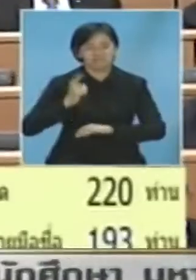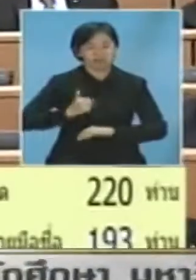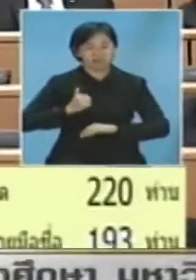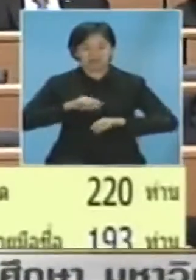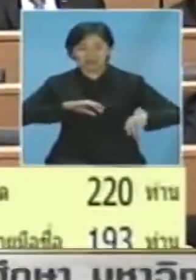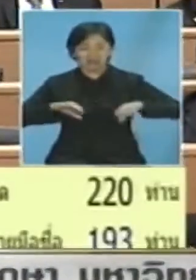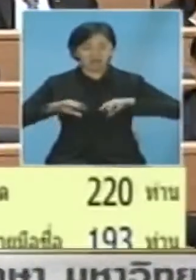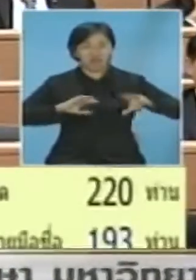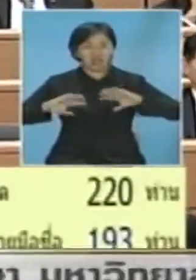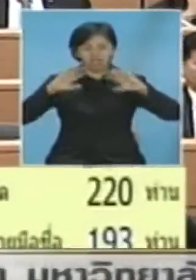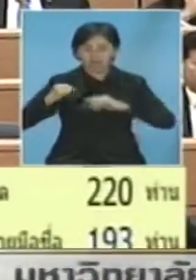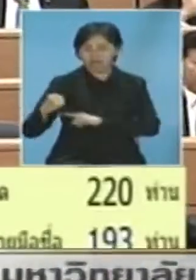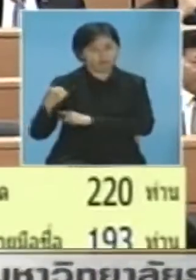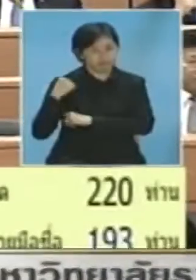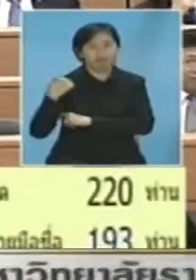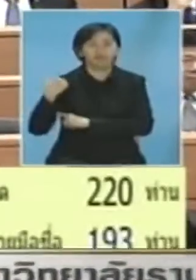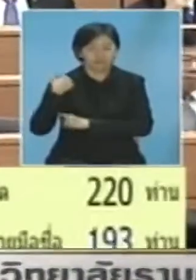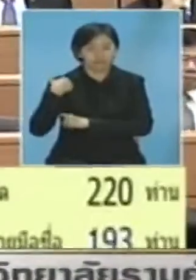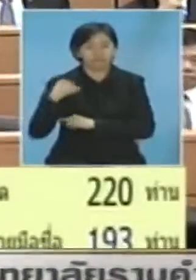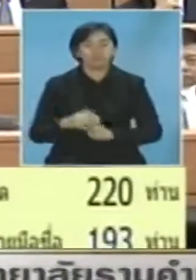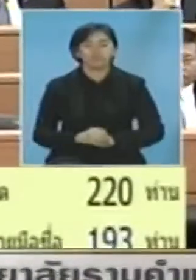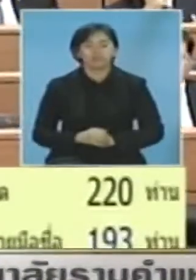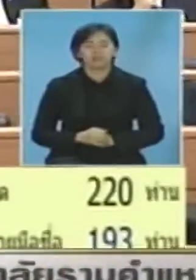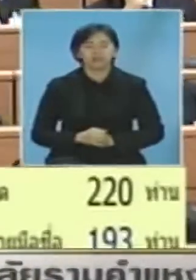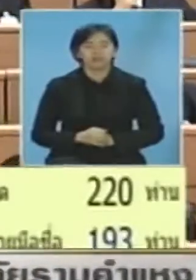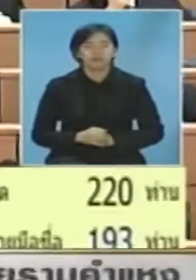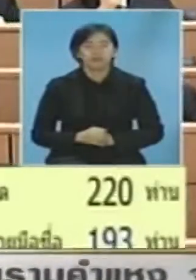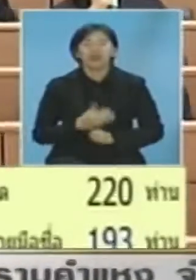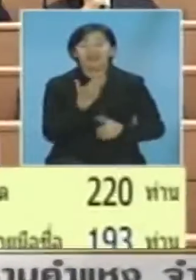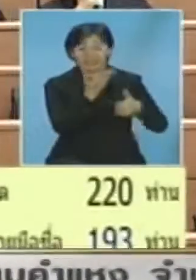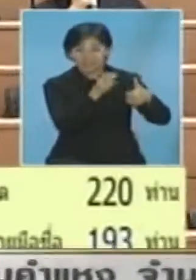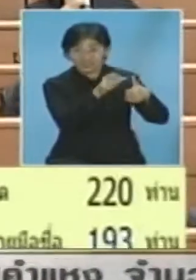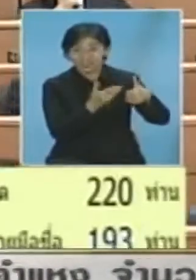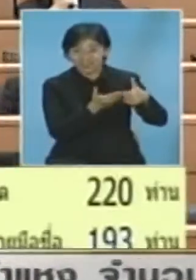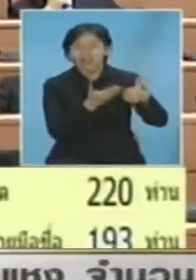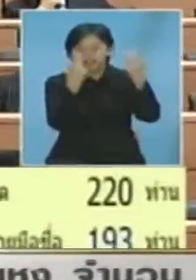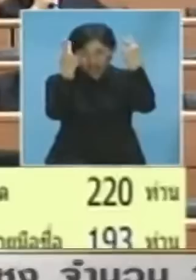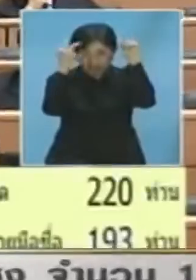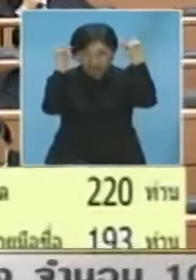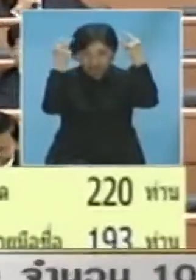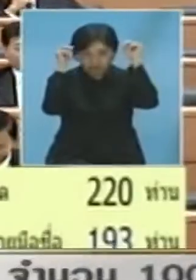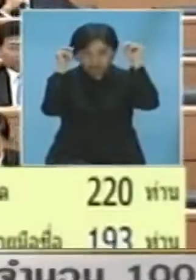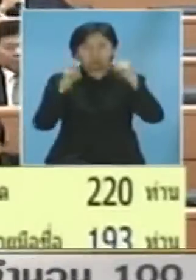ารราชการแผ่นดินก็คือท่านเป็นนายกรัฐมนตรี